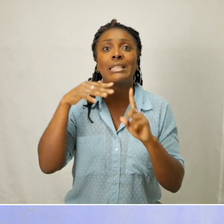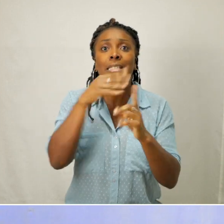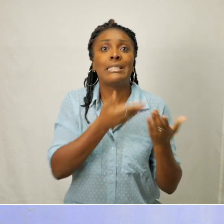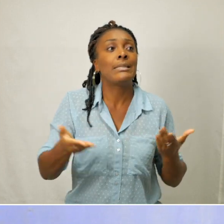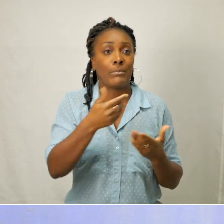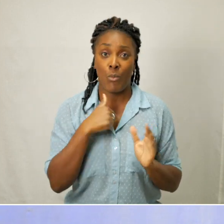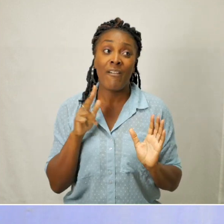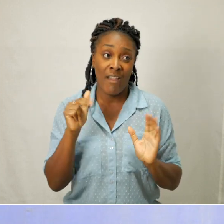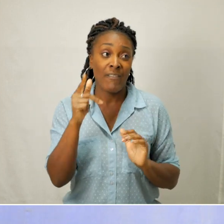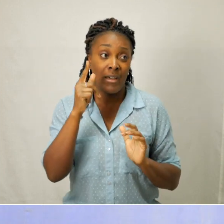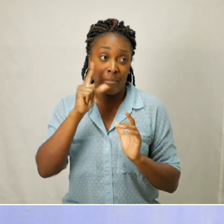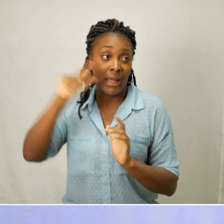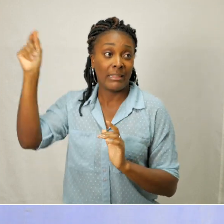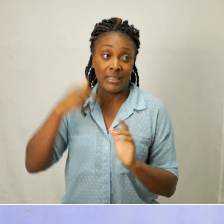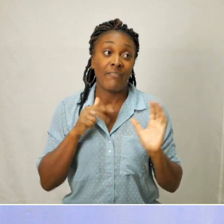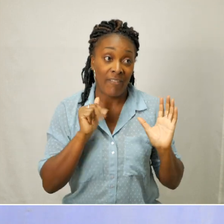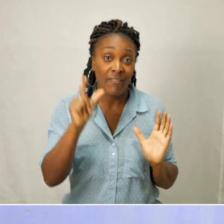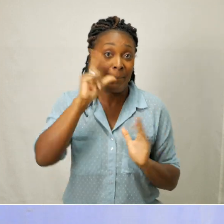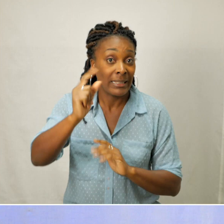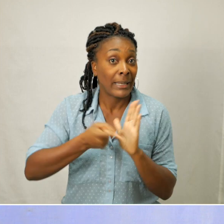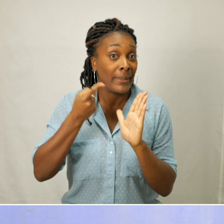à maintes reprises qu'il va bientôt quitter cette terre-là.